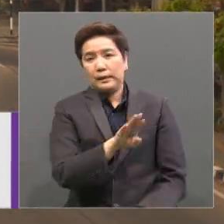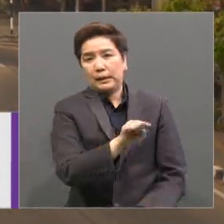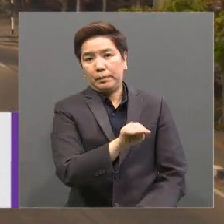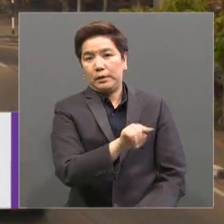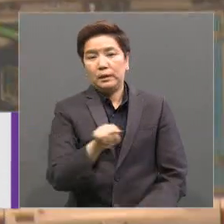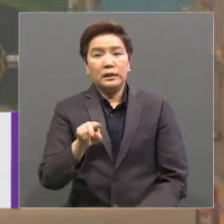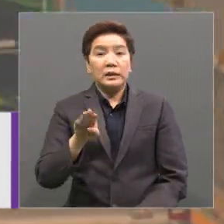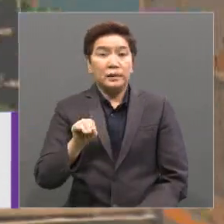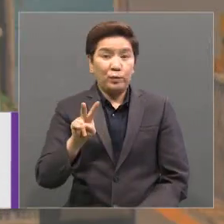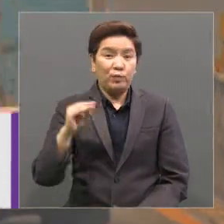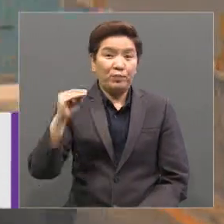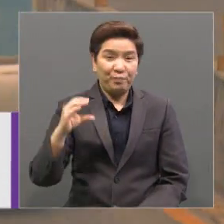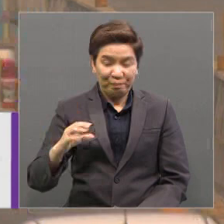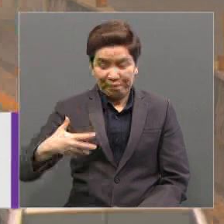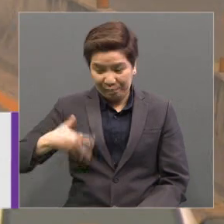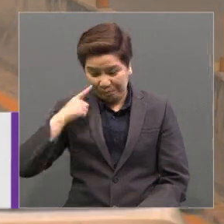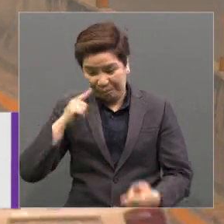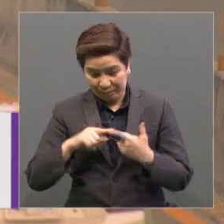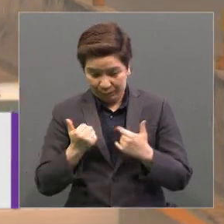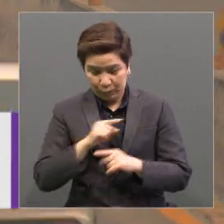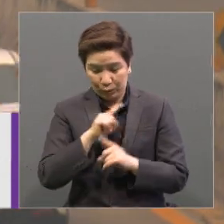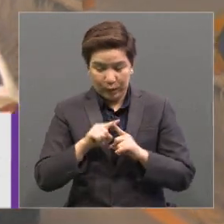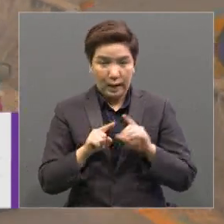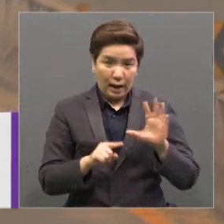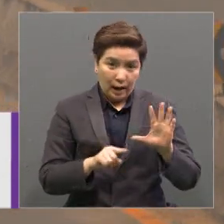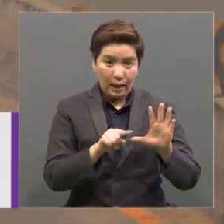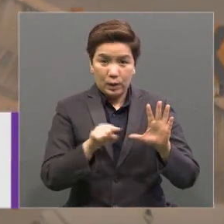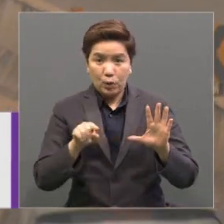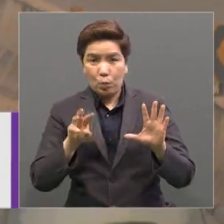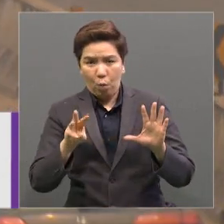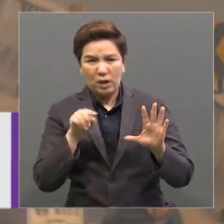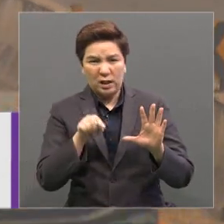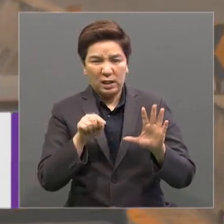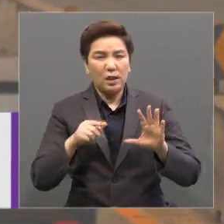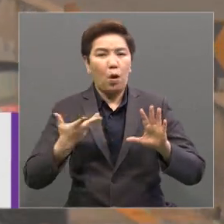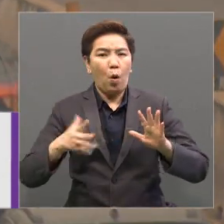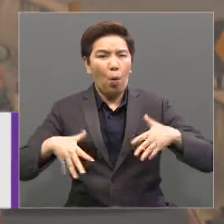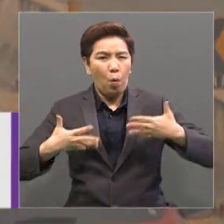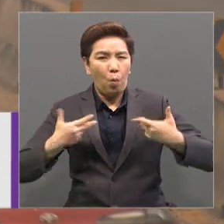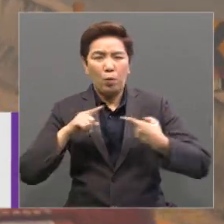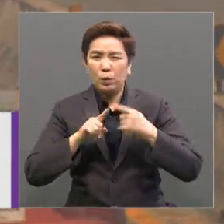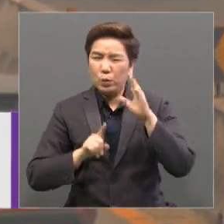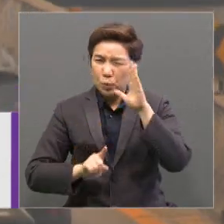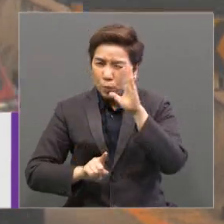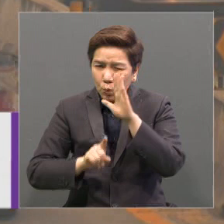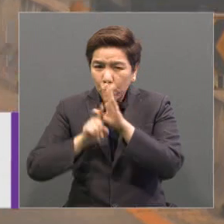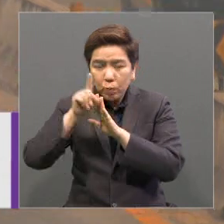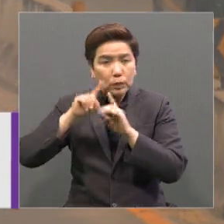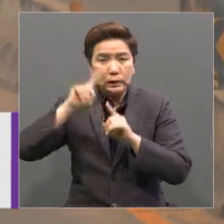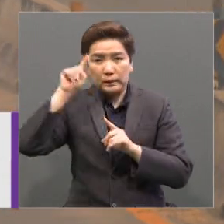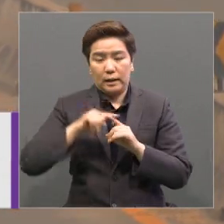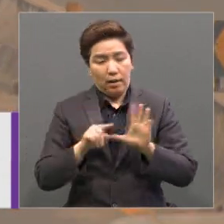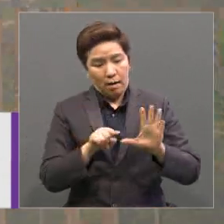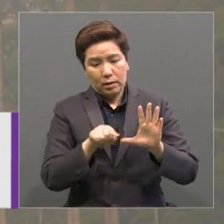40-42องศาเซลเซียสโดยในวันที่5-6เมษายนเนี่ยน่าจะเป็นวันที่อุณหภูมิสูงที่สุดนะ